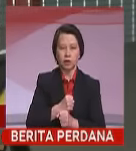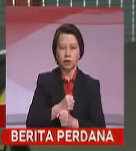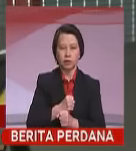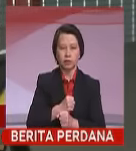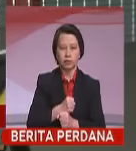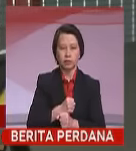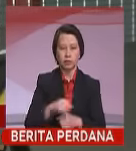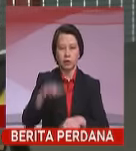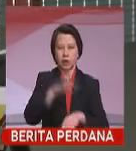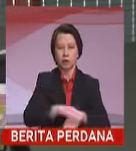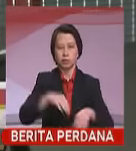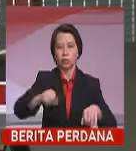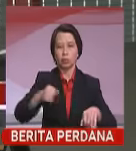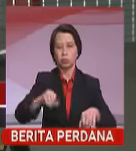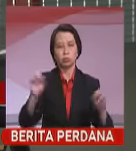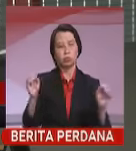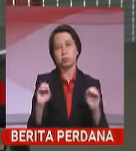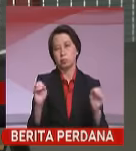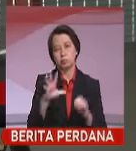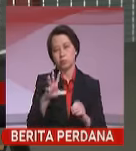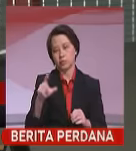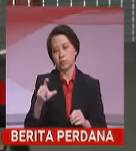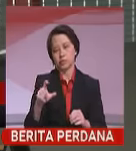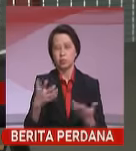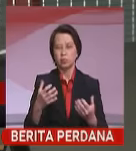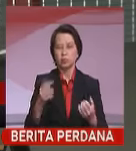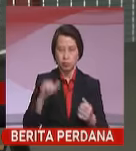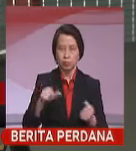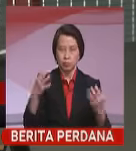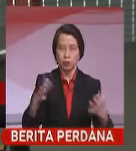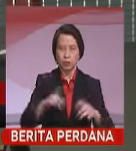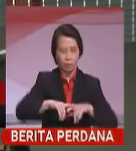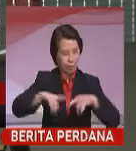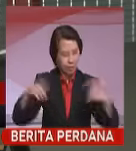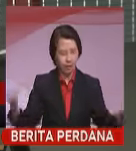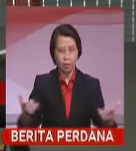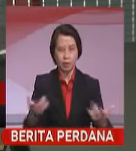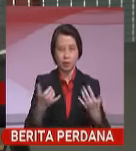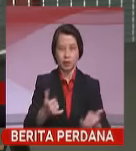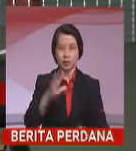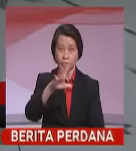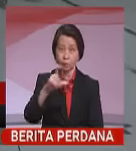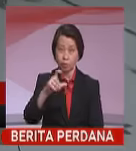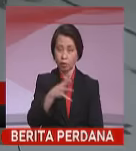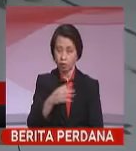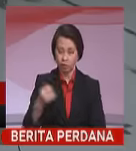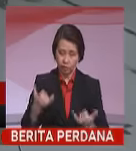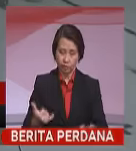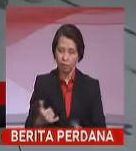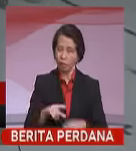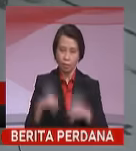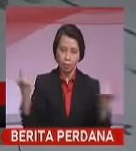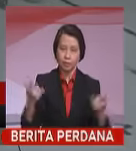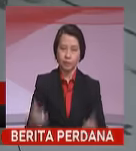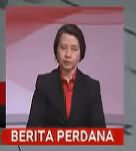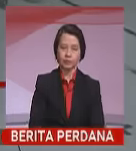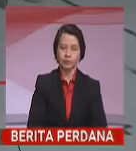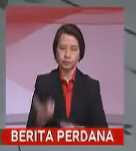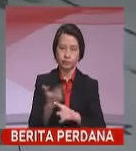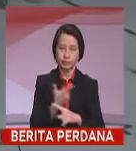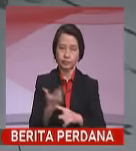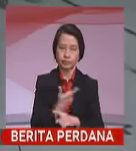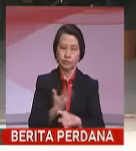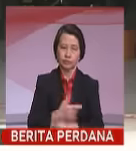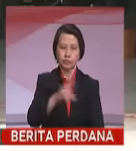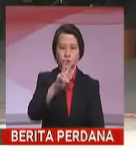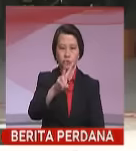di atas motor. So ya, banyak perbezaan antara 5 bulan dan sekarang. Sepanjang sesi latihan, hanya